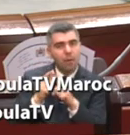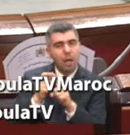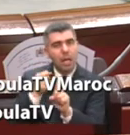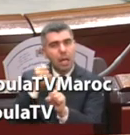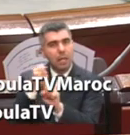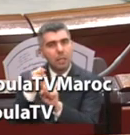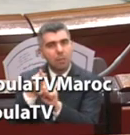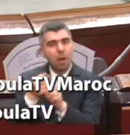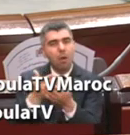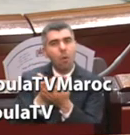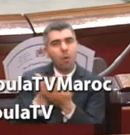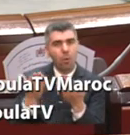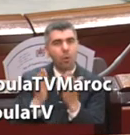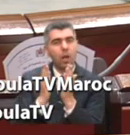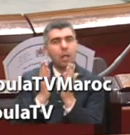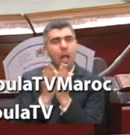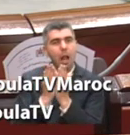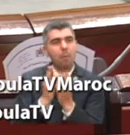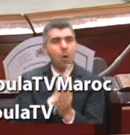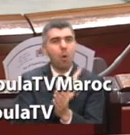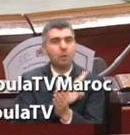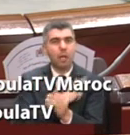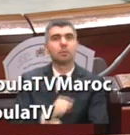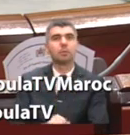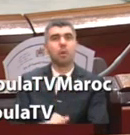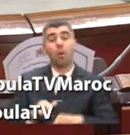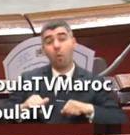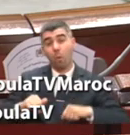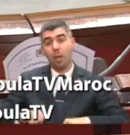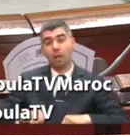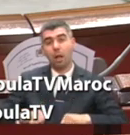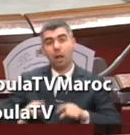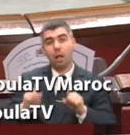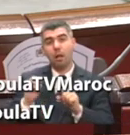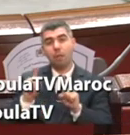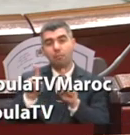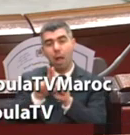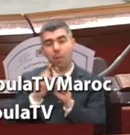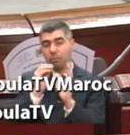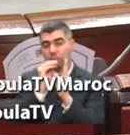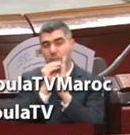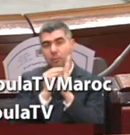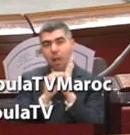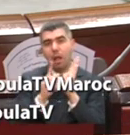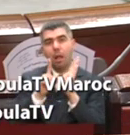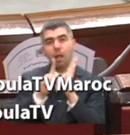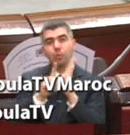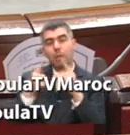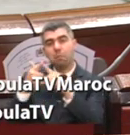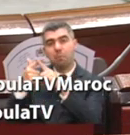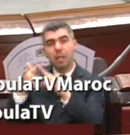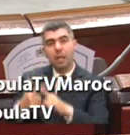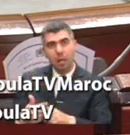والتحصيل بالنسبة للطلبة والأساتذة. والوزارة دارت واحد البند خاص لهذا الغرض في الميزانية، وهذه أول